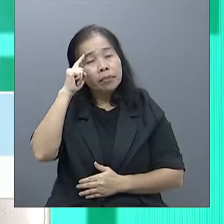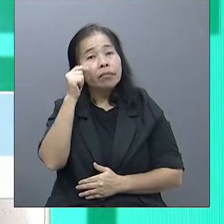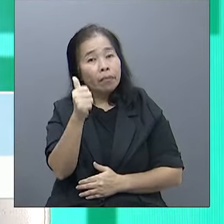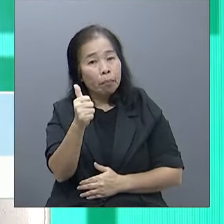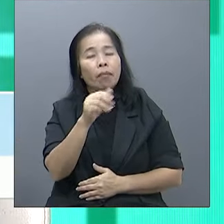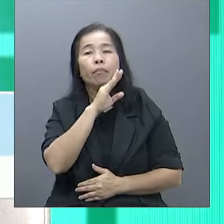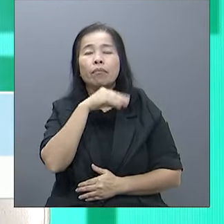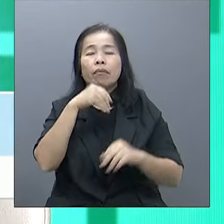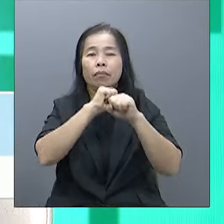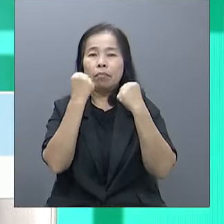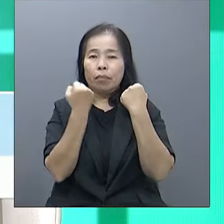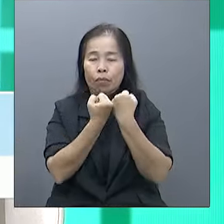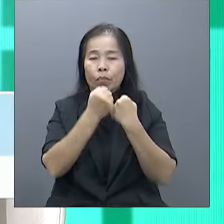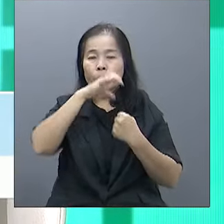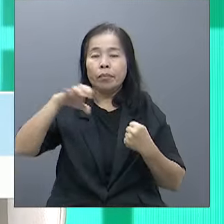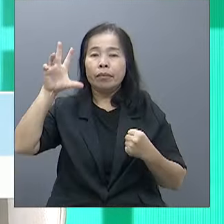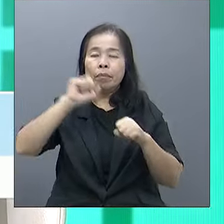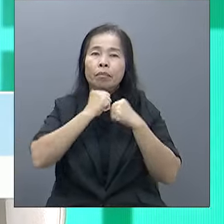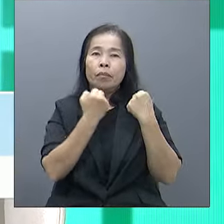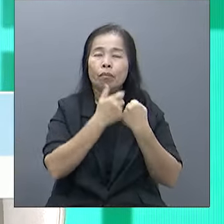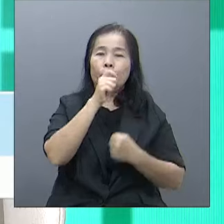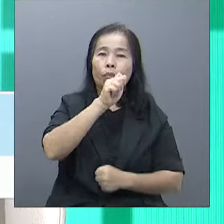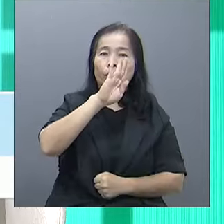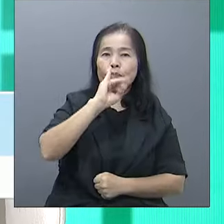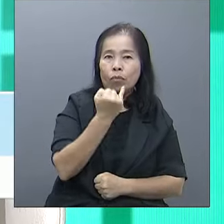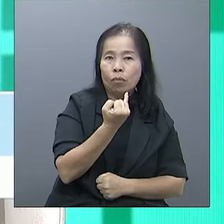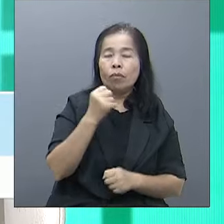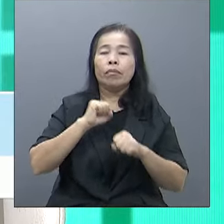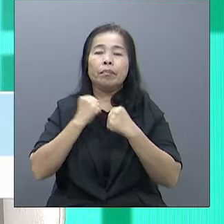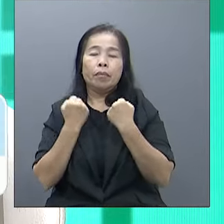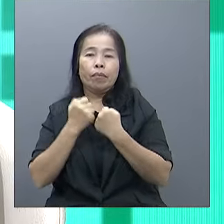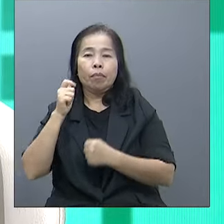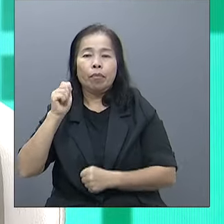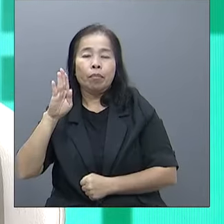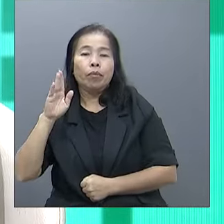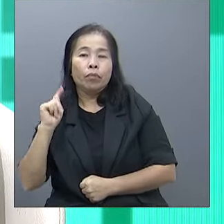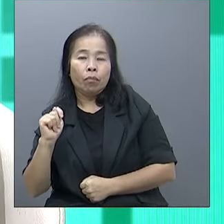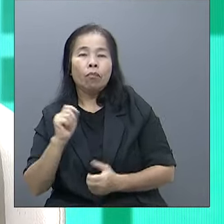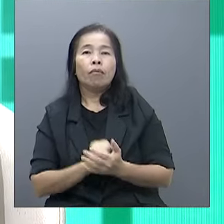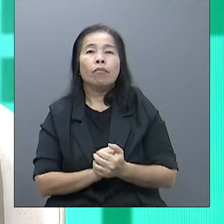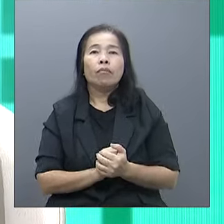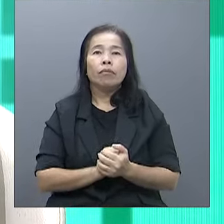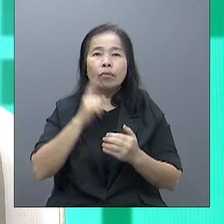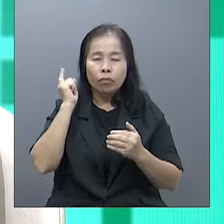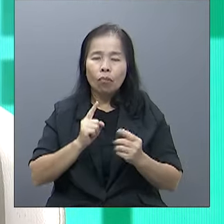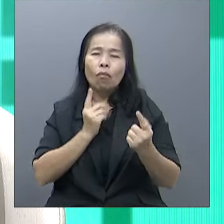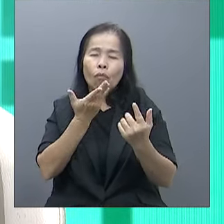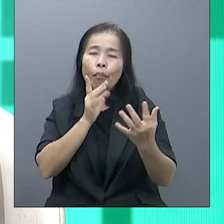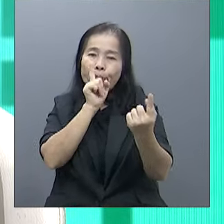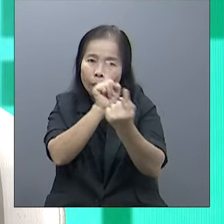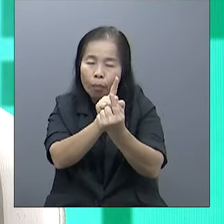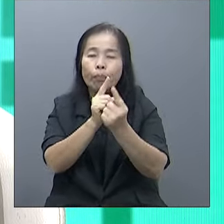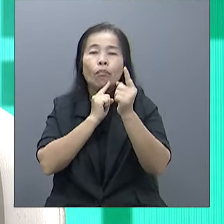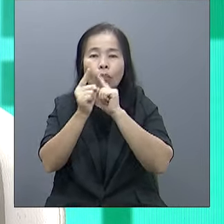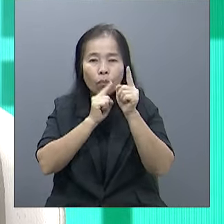สมาคมไม่ว่าจะเป็นอบจแห่งประเทศไทยเทศบาลแห่งประเทศไทยอบตแห่งประเทศไทยได้ไปคุยเพื่อแก้ไขปัญ